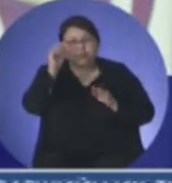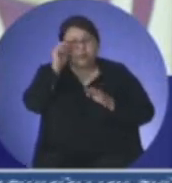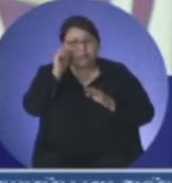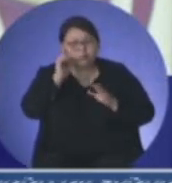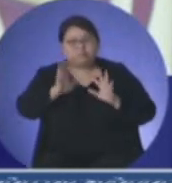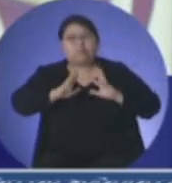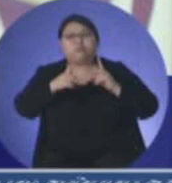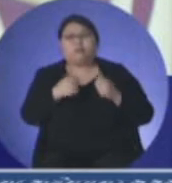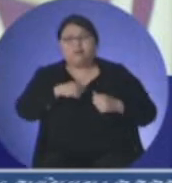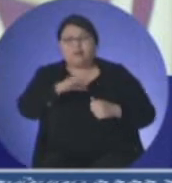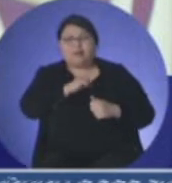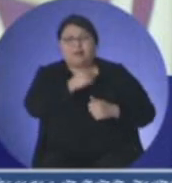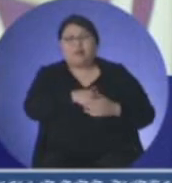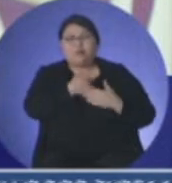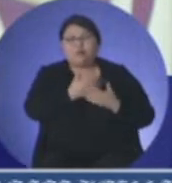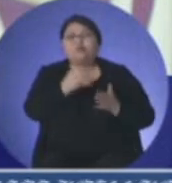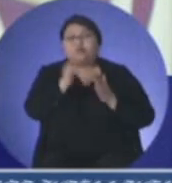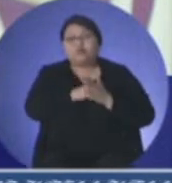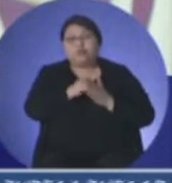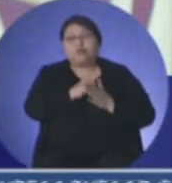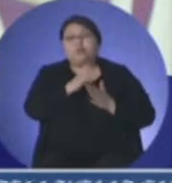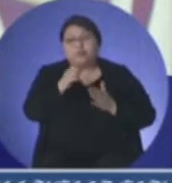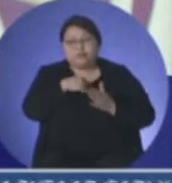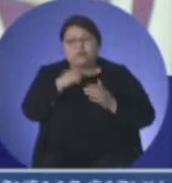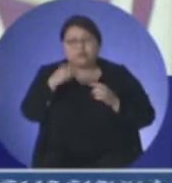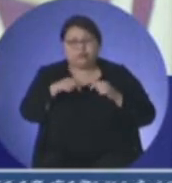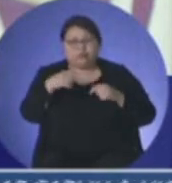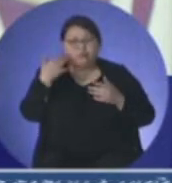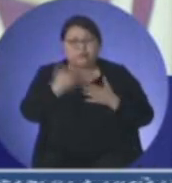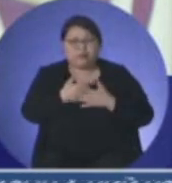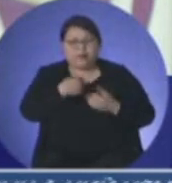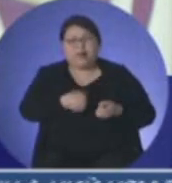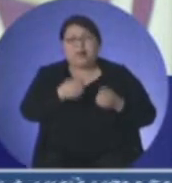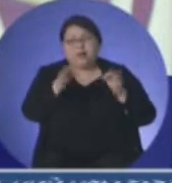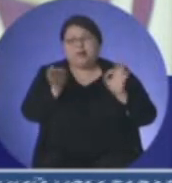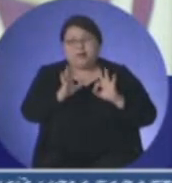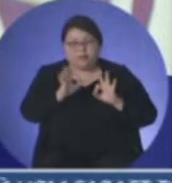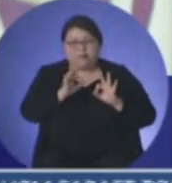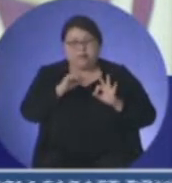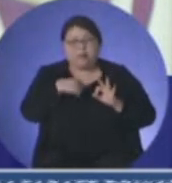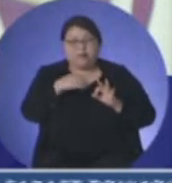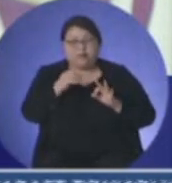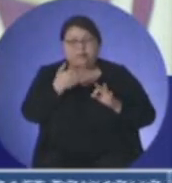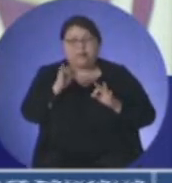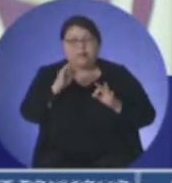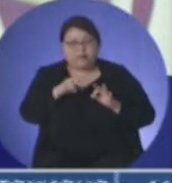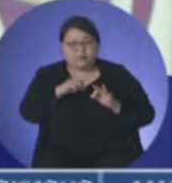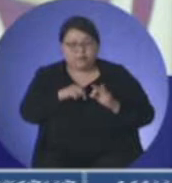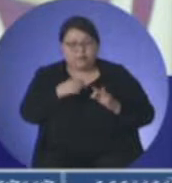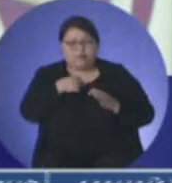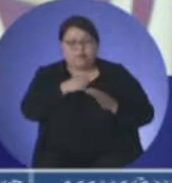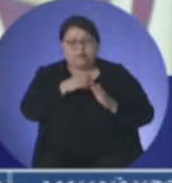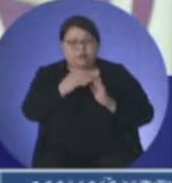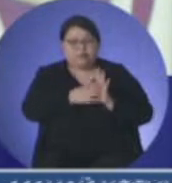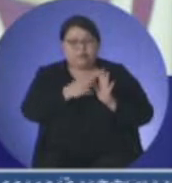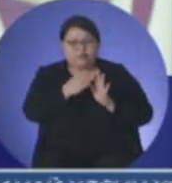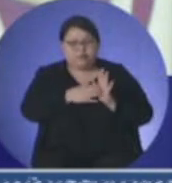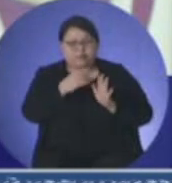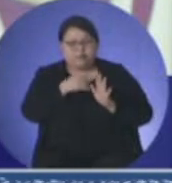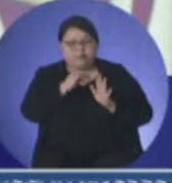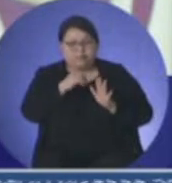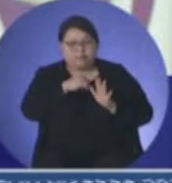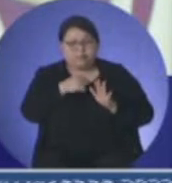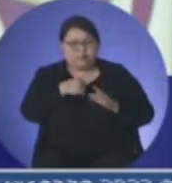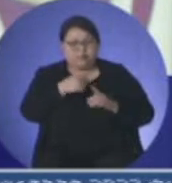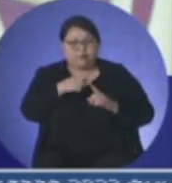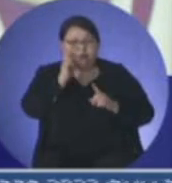боловсрох эрхийг нь хангах хэстэй вэ гэдэг журмыг өнөөдөр хүртэл гаргаагүй. Тэгээ яаж ийм нөхөр ерөнхий сайдын хэлж байгаа тэр ядуурл тэгш бус